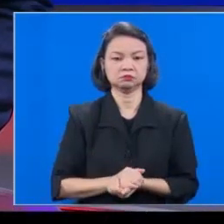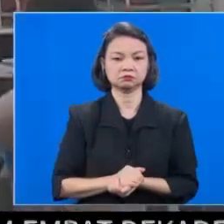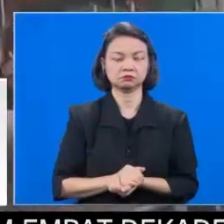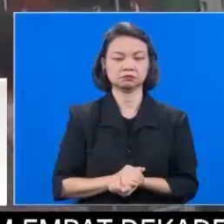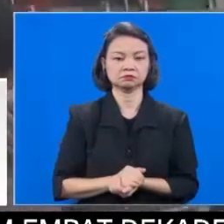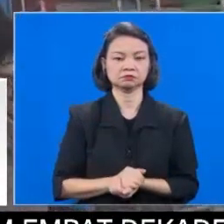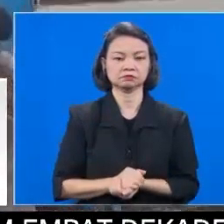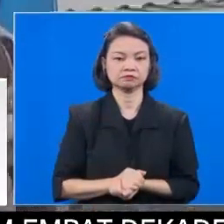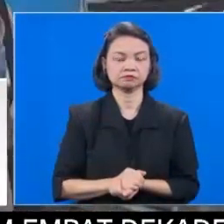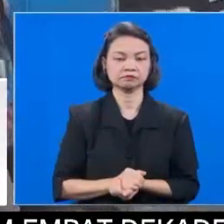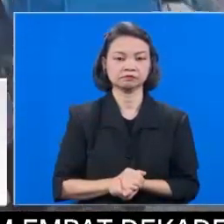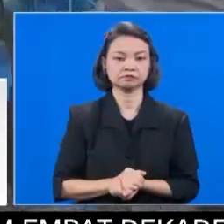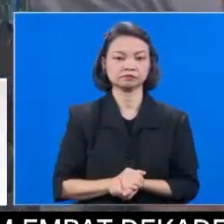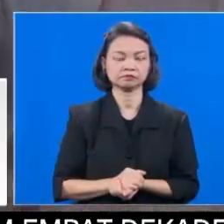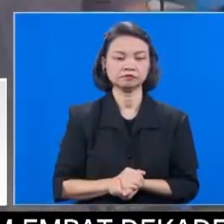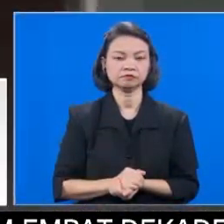hai hai